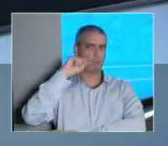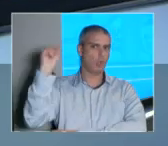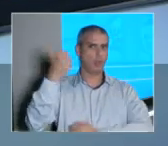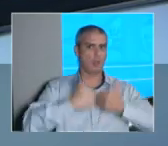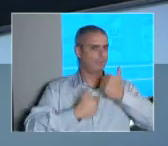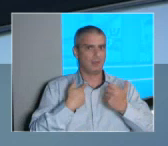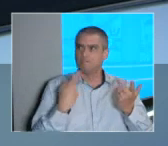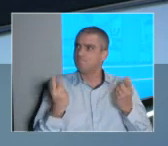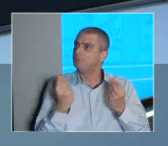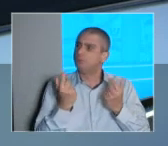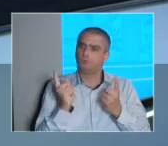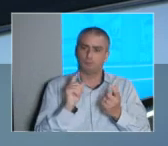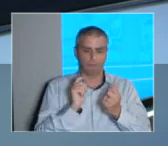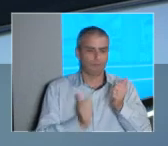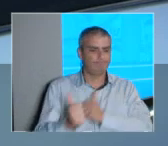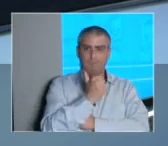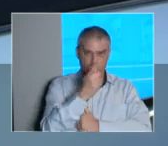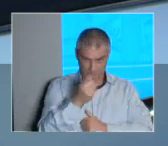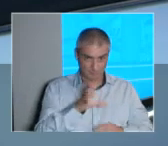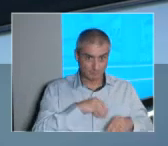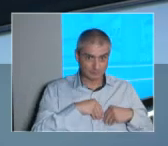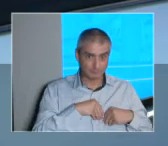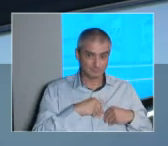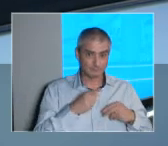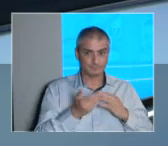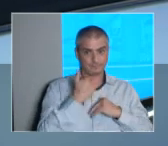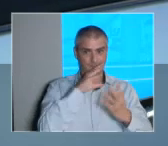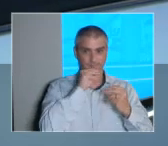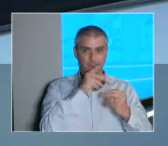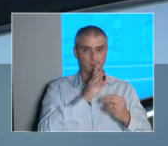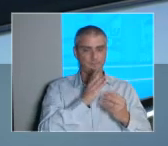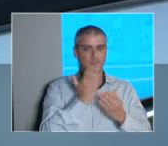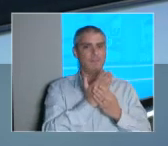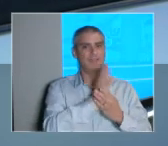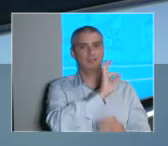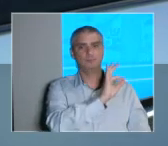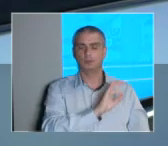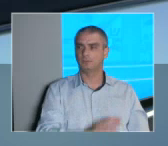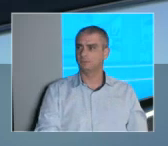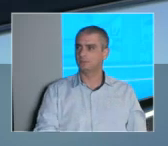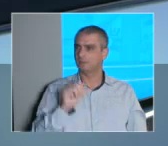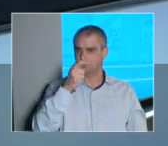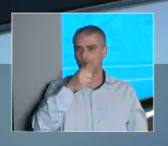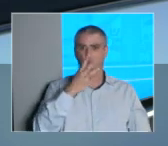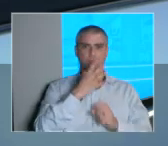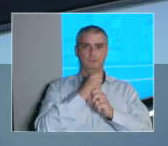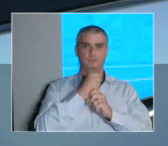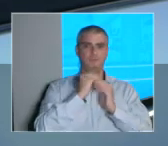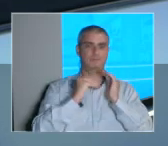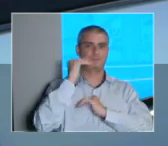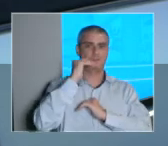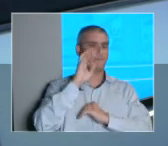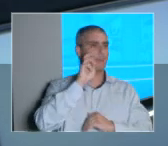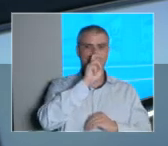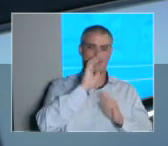מתחריו, אנחנו לא רואים מישהו שיכול, אתה מסכים לעובדה הבסיסית הזו לפני שנדון בתיקיו? קודם כל הוא מעפיל, לא מעפיל. להעפיל זה